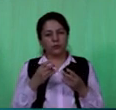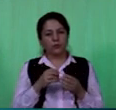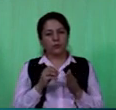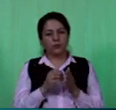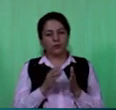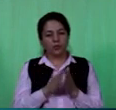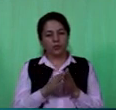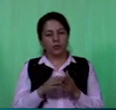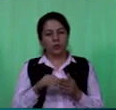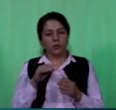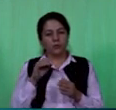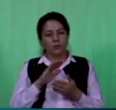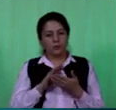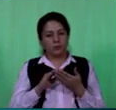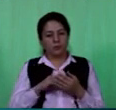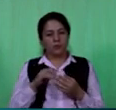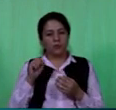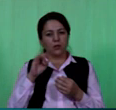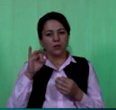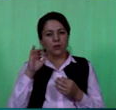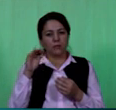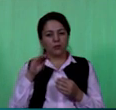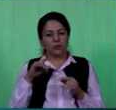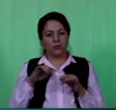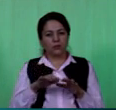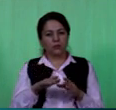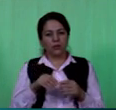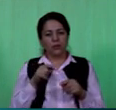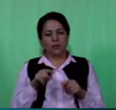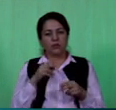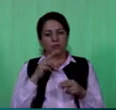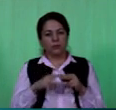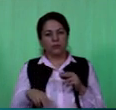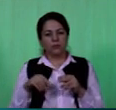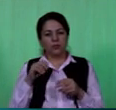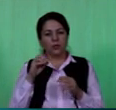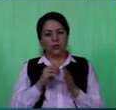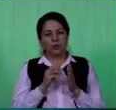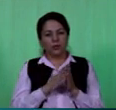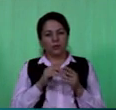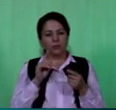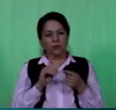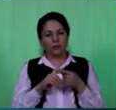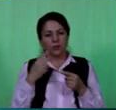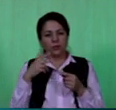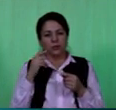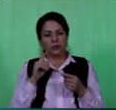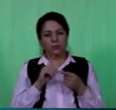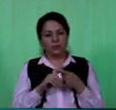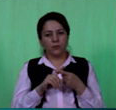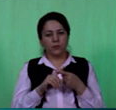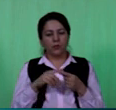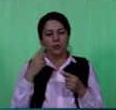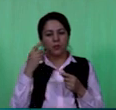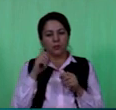арифметического действия конечно же здесь пропущен знак плюс к 30 прибавить 17 будет